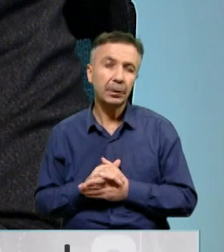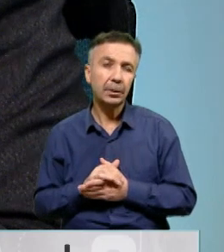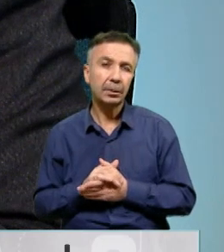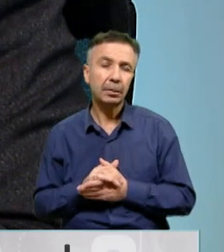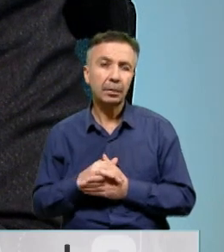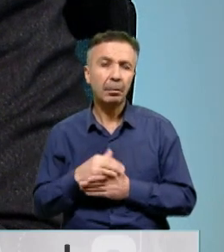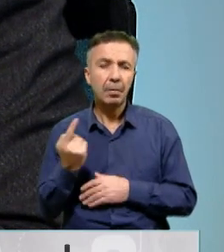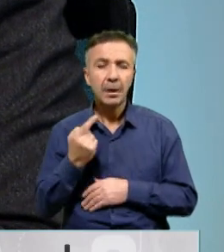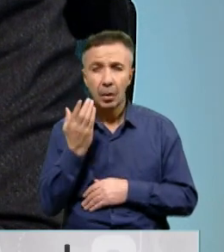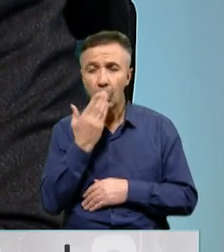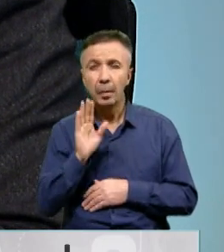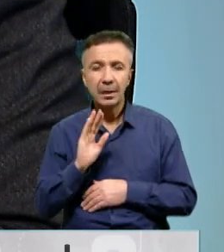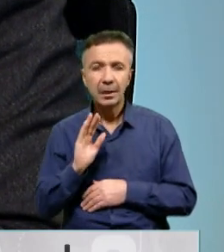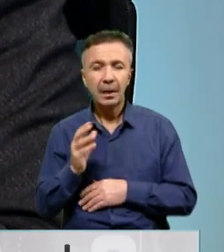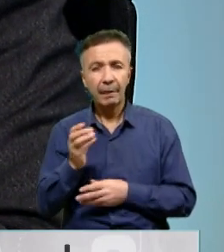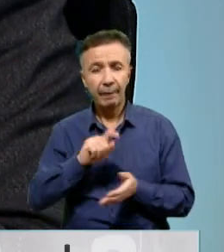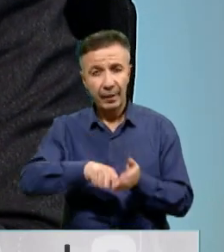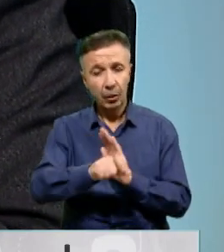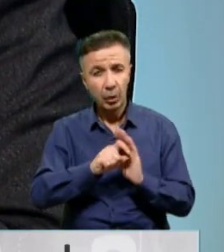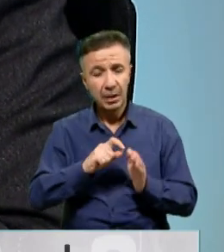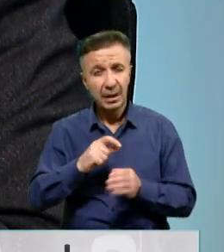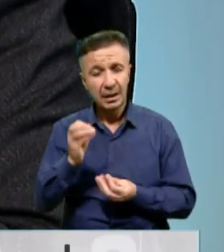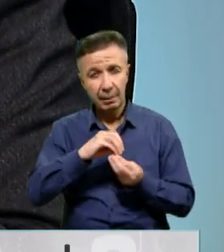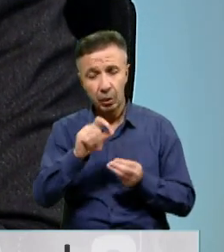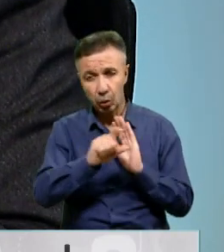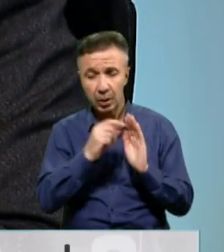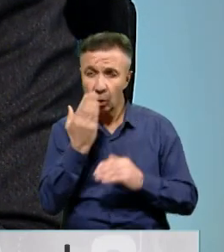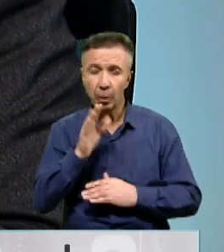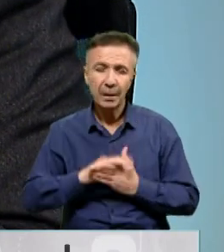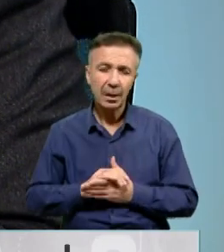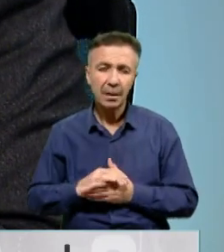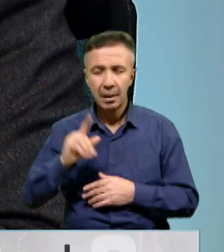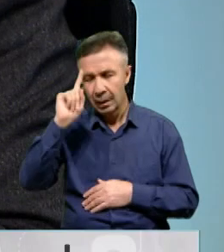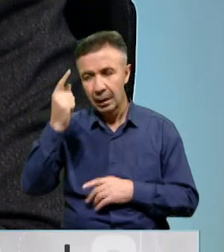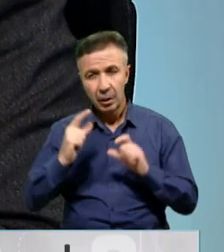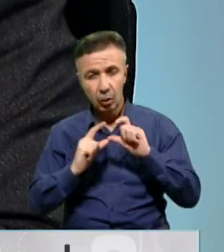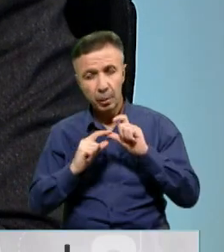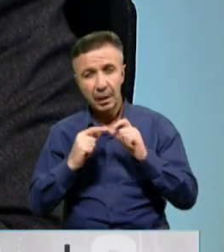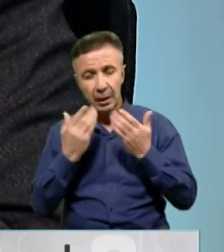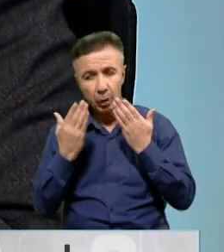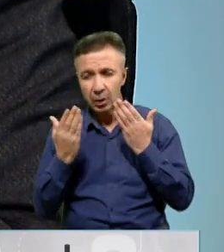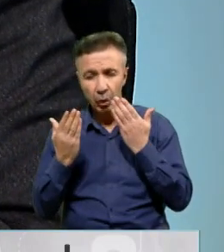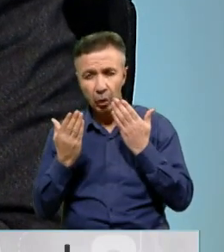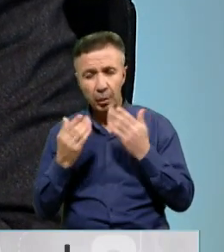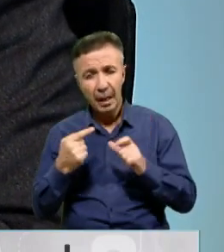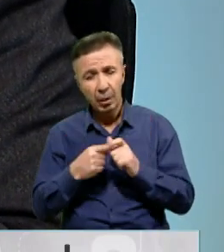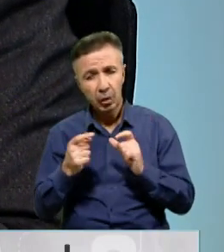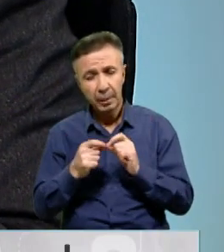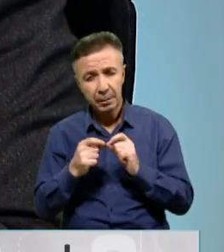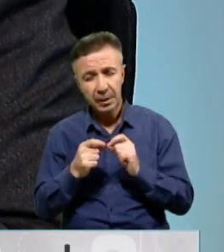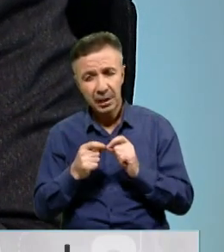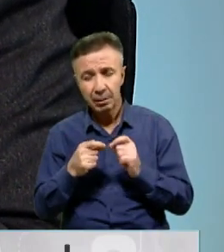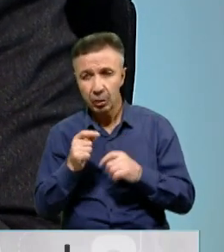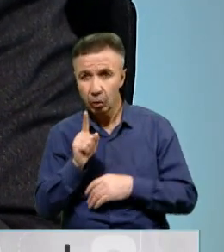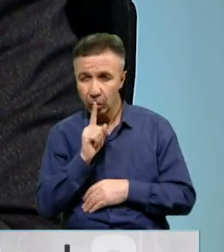şey okumazlar. Fatiha'da, Zamm-ı Sure'de okumazlar. Sadece Sübhaneke'yi okurlar, Euzü Besmele çekip susarlar.